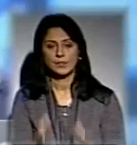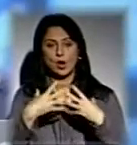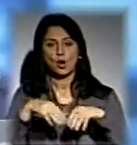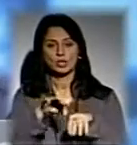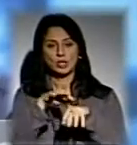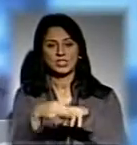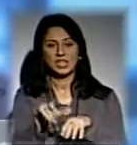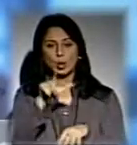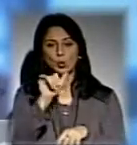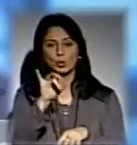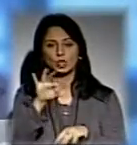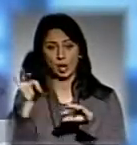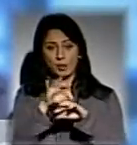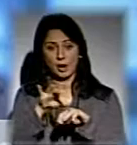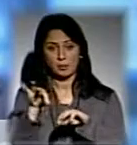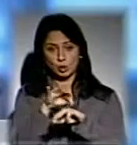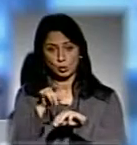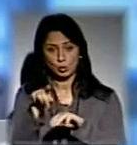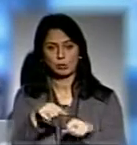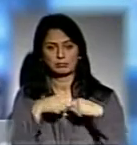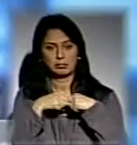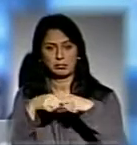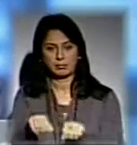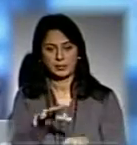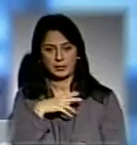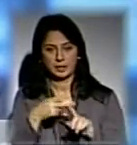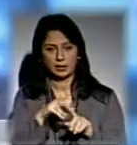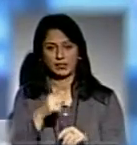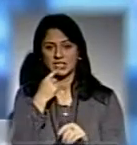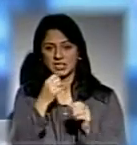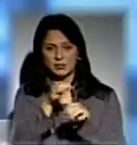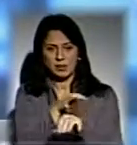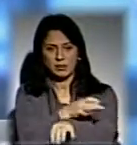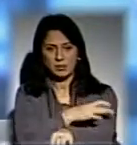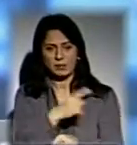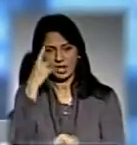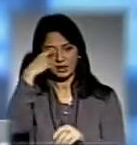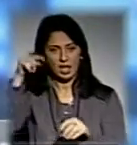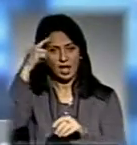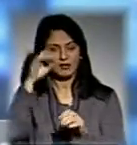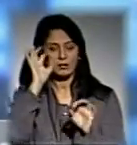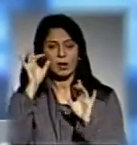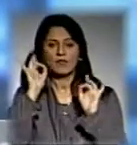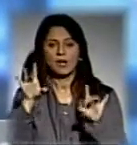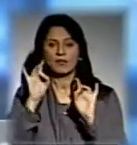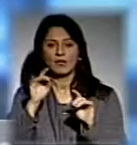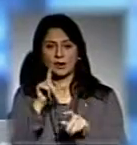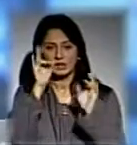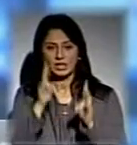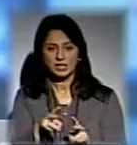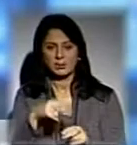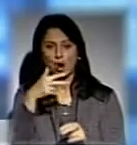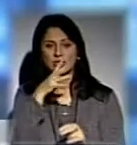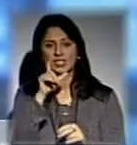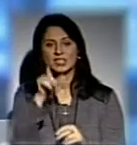ოჯახური ძალადობა გურჯაანში ქმარმაცოლს ფიზიკური დაზიანებები მიაყენა. სისხლჩაქსევებითა და თავის არეში ძლიერი ტკივილებით დაზარალებული